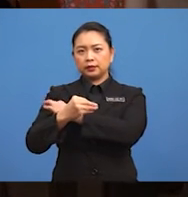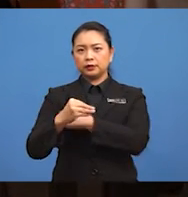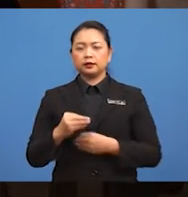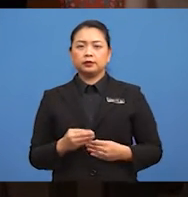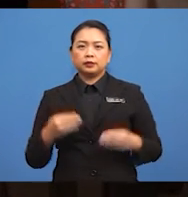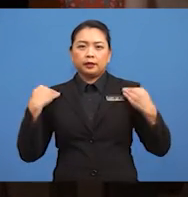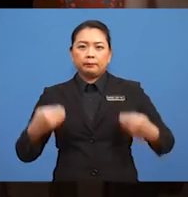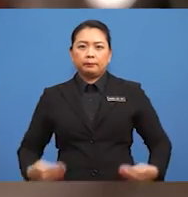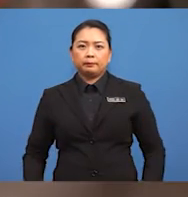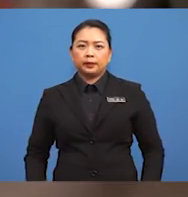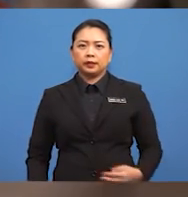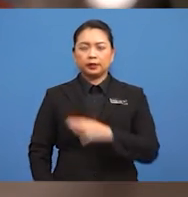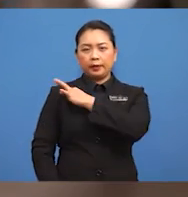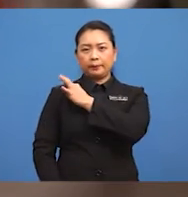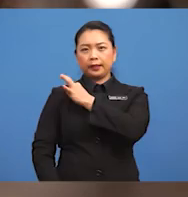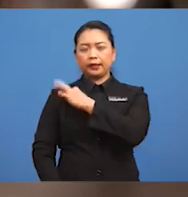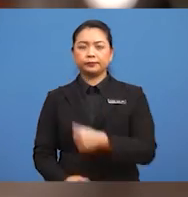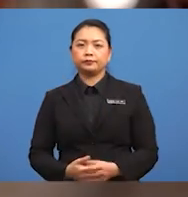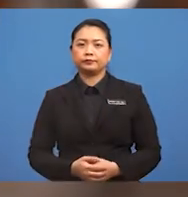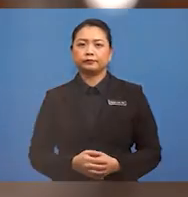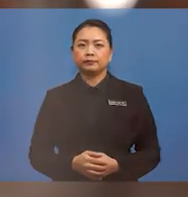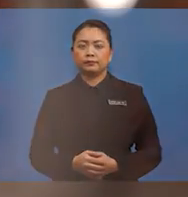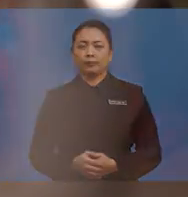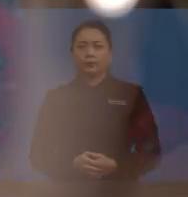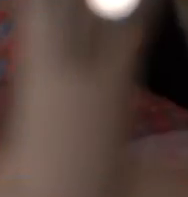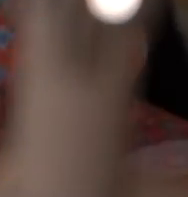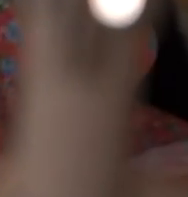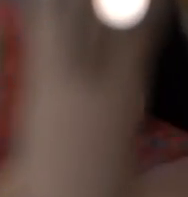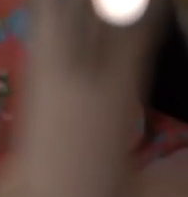juga badan pakaian.